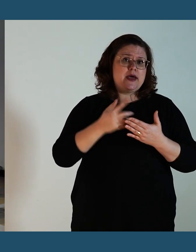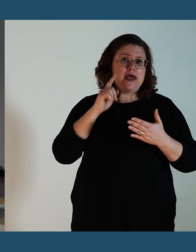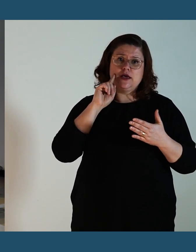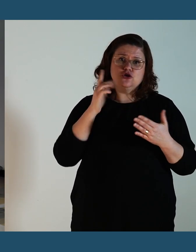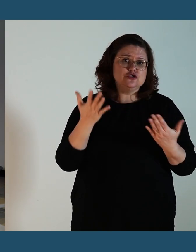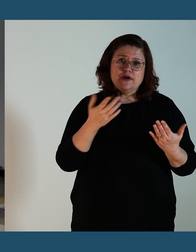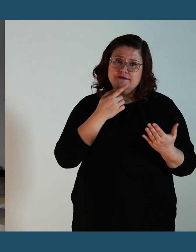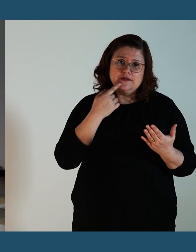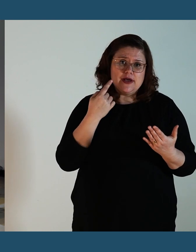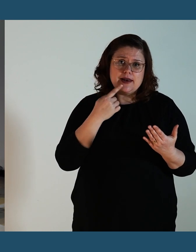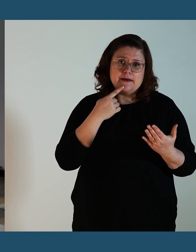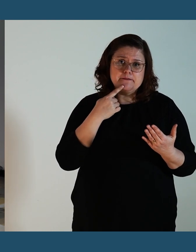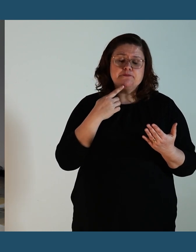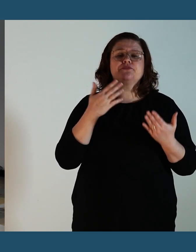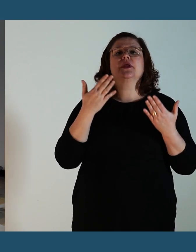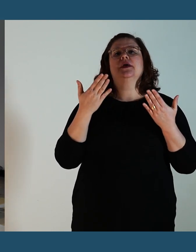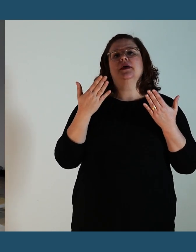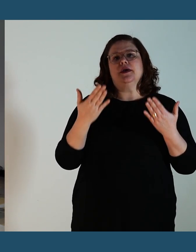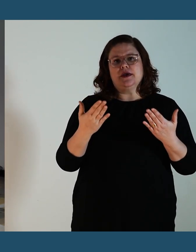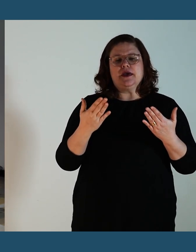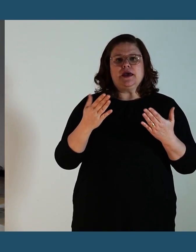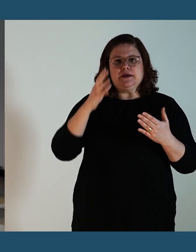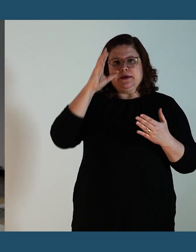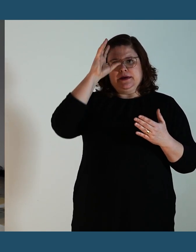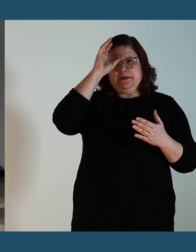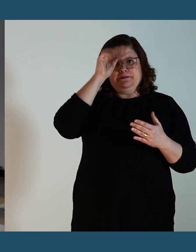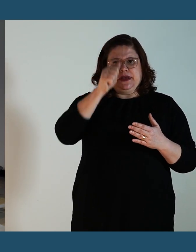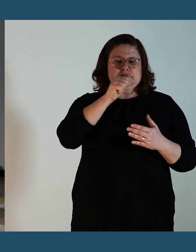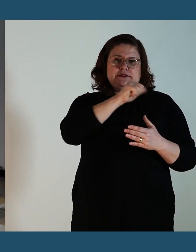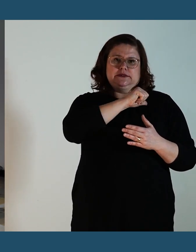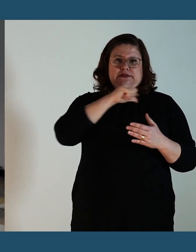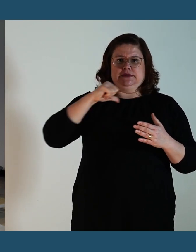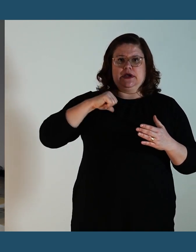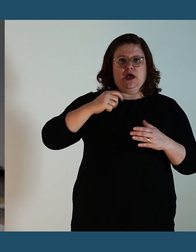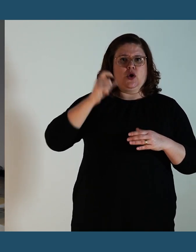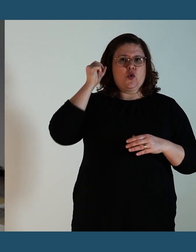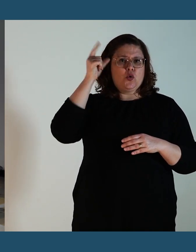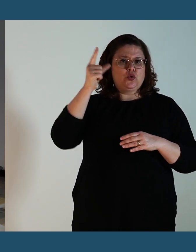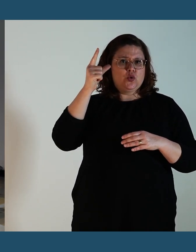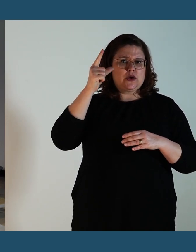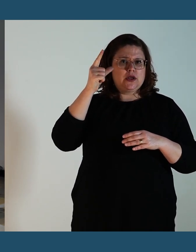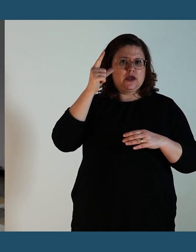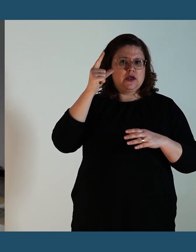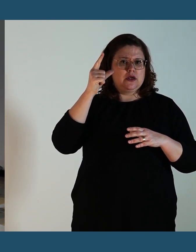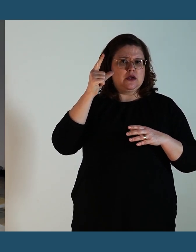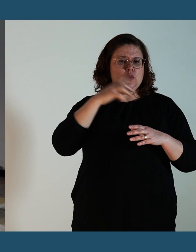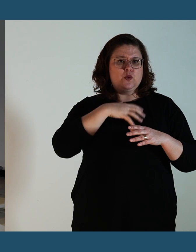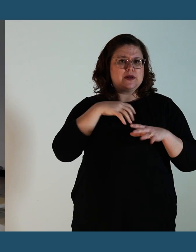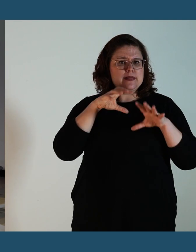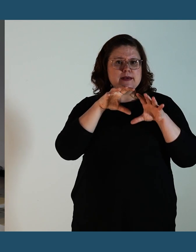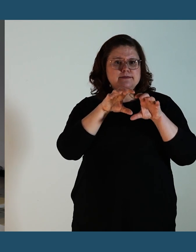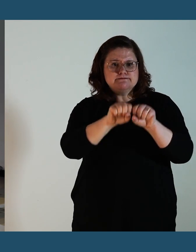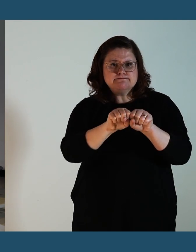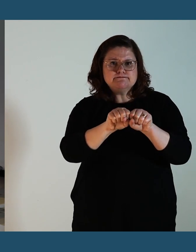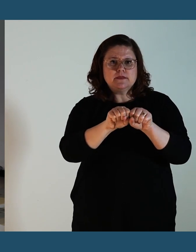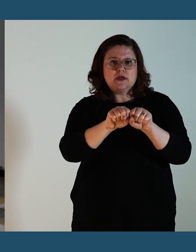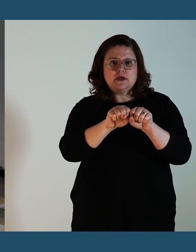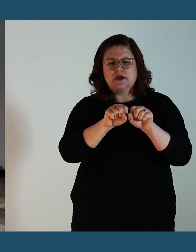Eli meidän täytyisi esimerkiksi tämmöisten niin kuin patriarkaalisten kulttuurien rakenteisiin niin pystyä